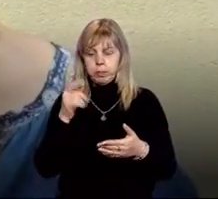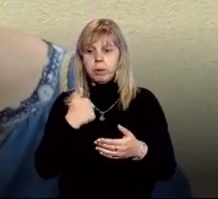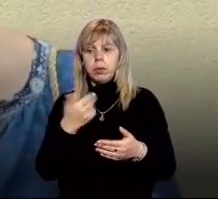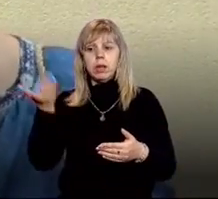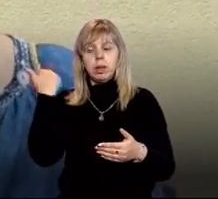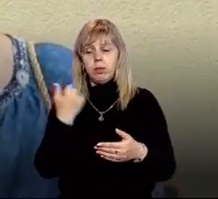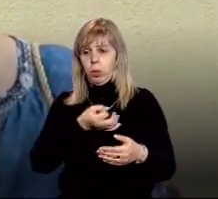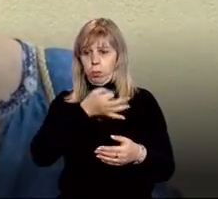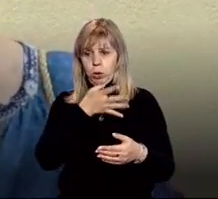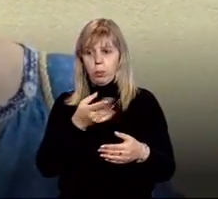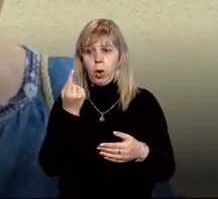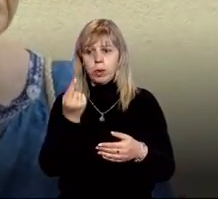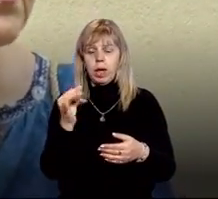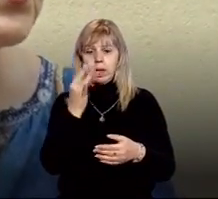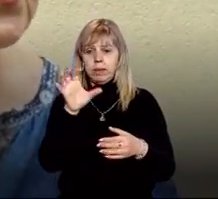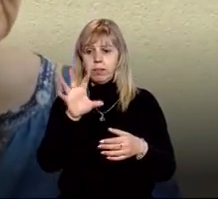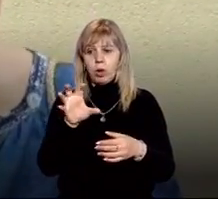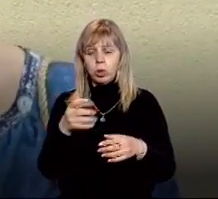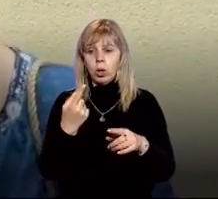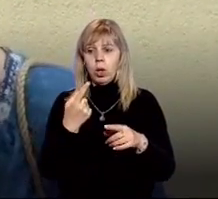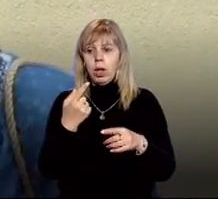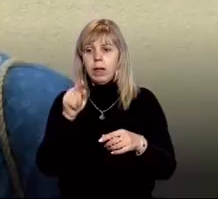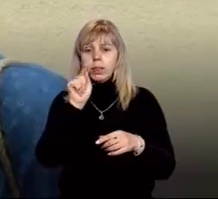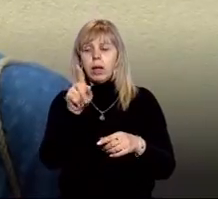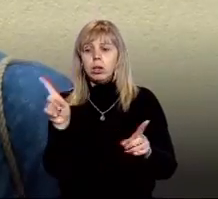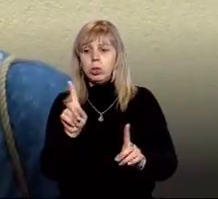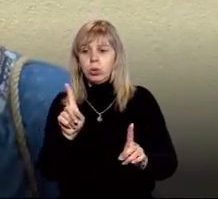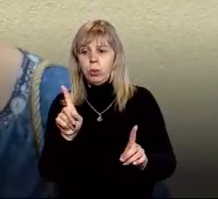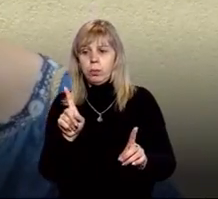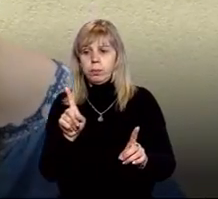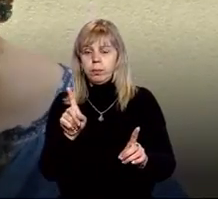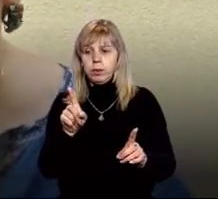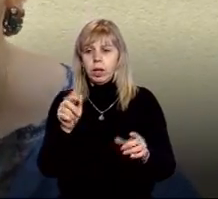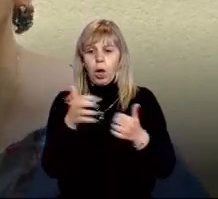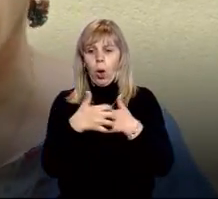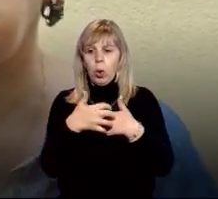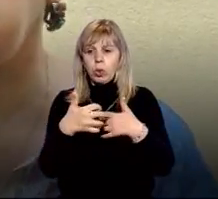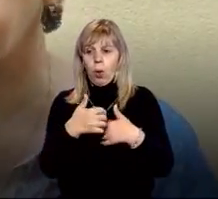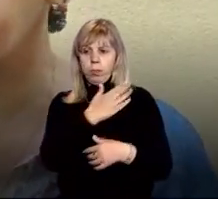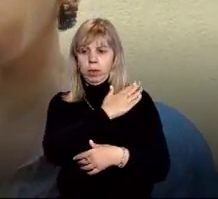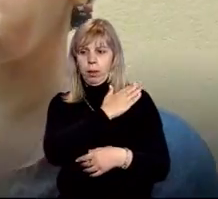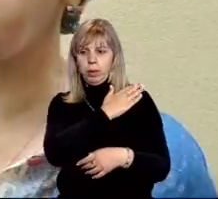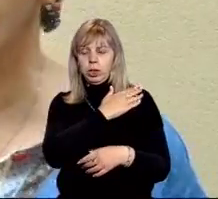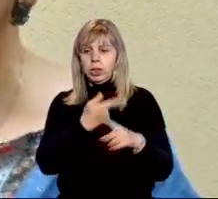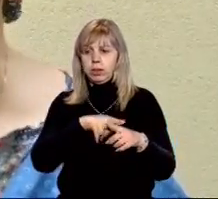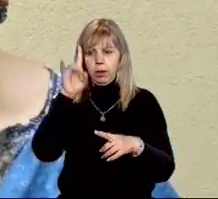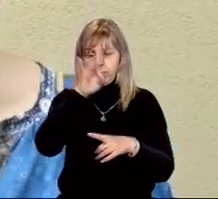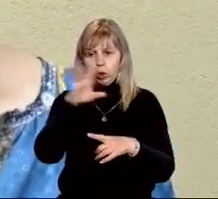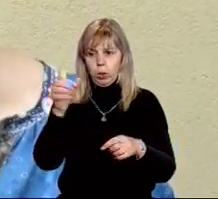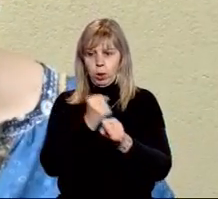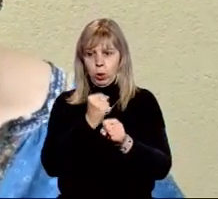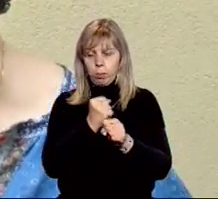давно подобається одна світлина, та що це з котом на плечі, це відома вже